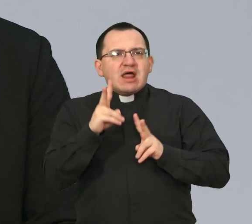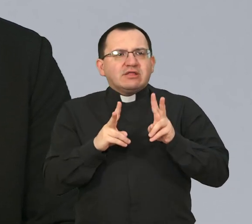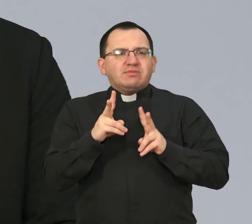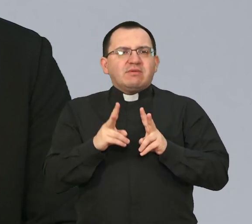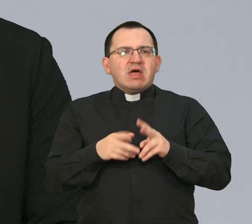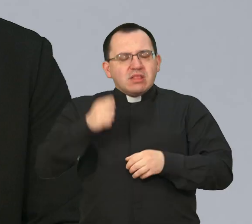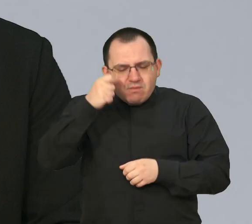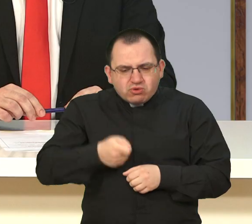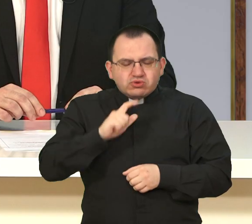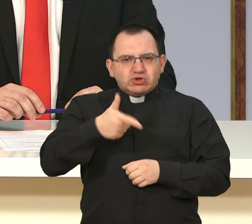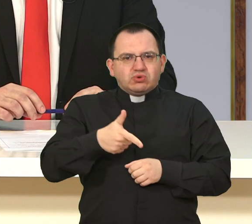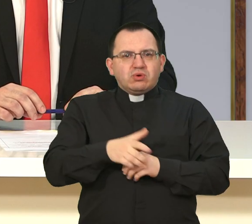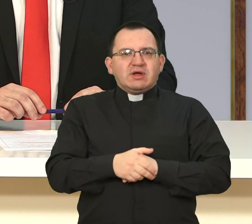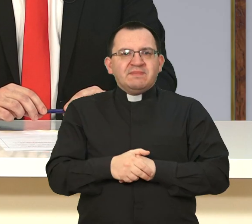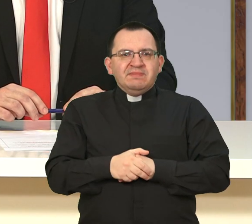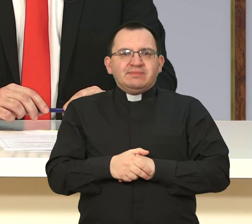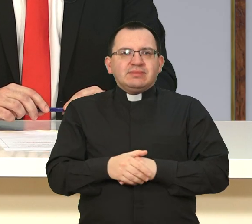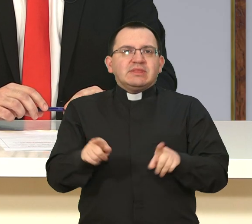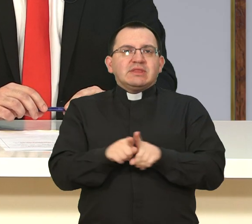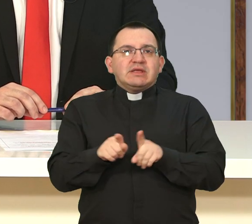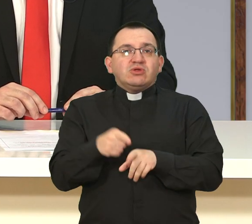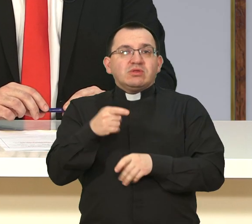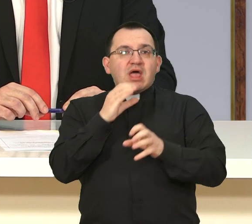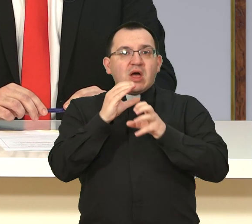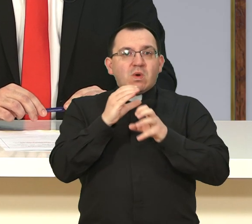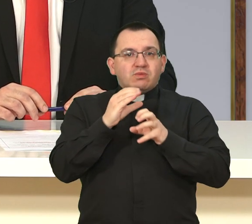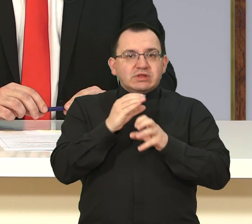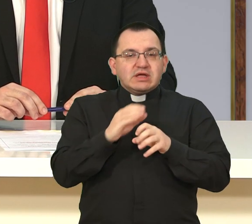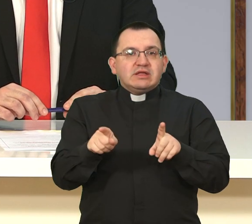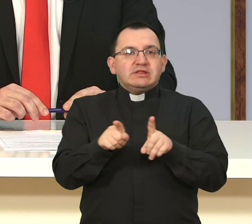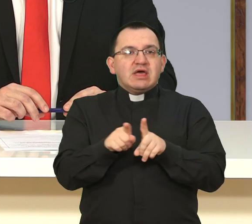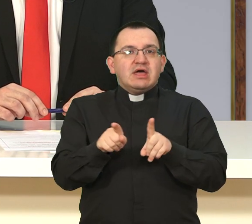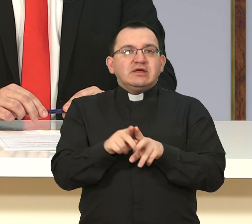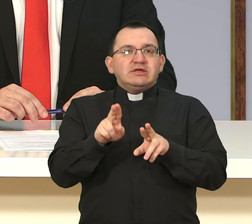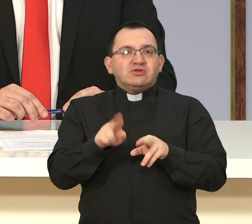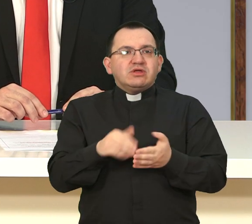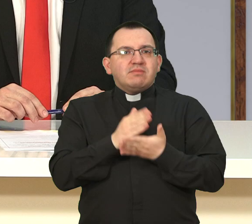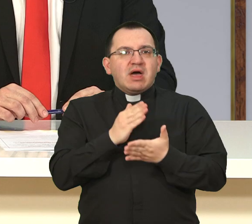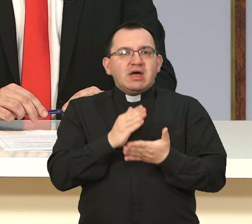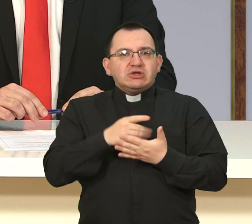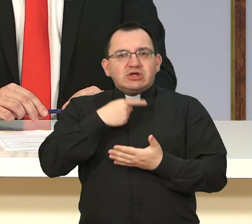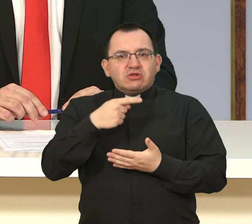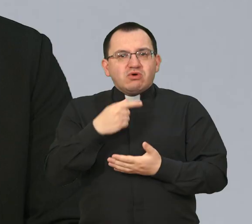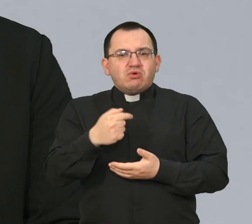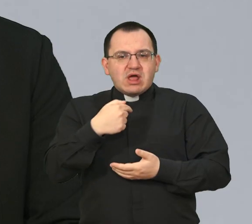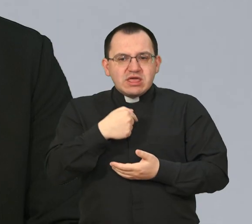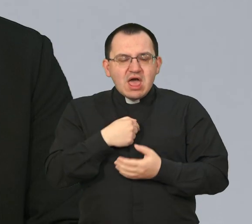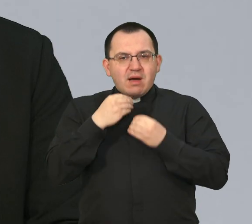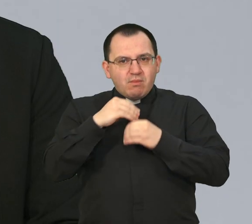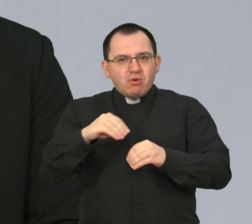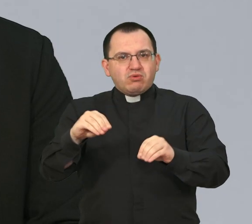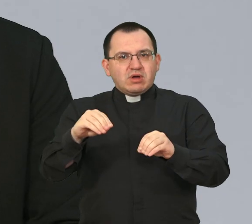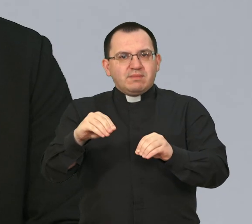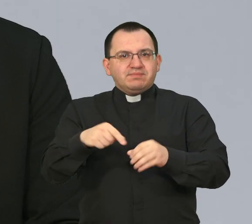prava druge osobe. Uz to, asertivnu komunikaciju karakterizira često korištenje ja poruka. Upravo je